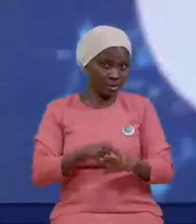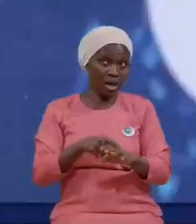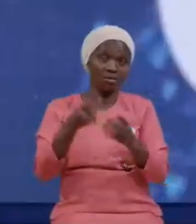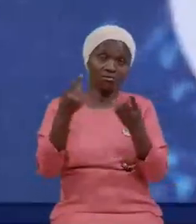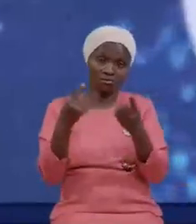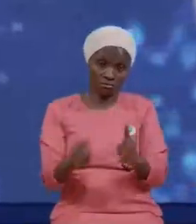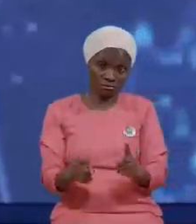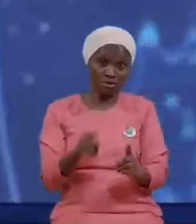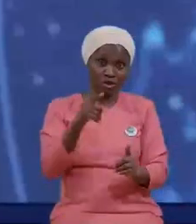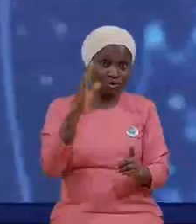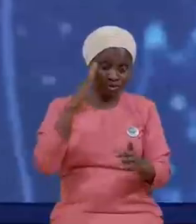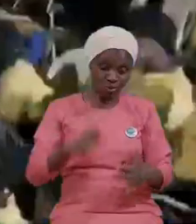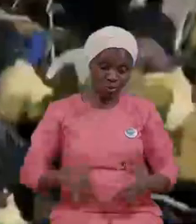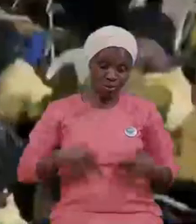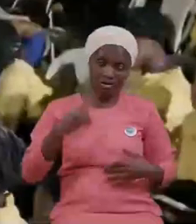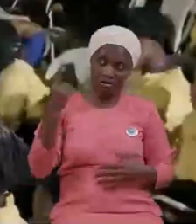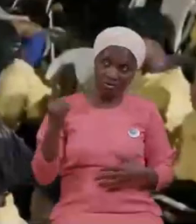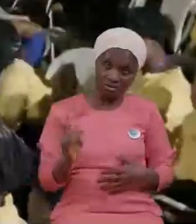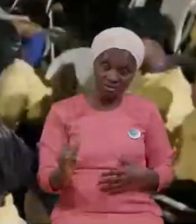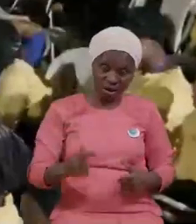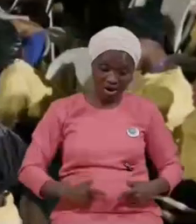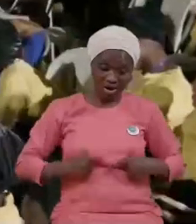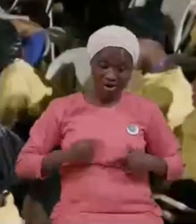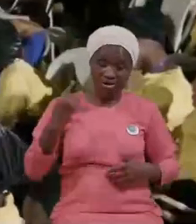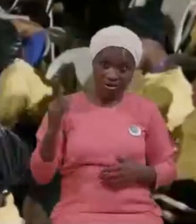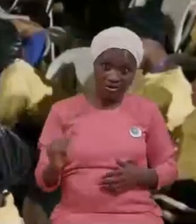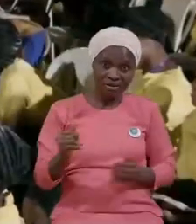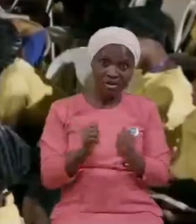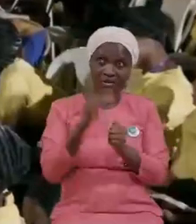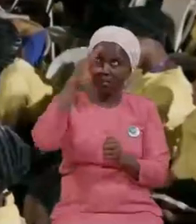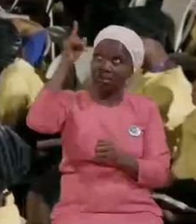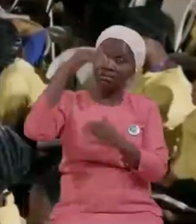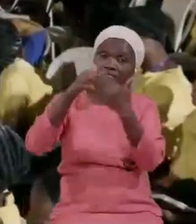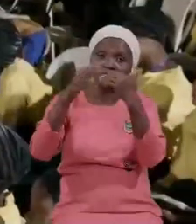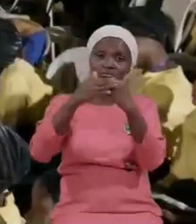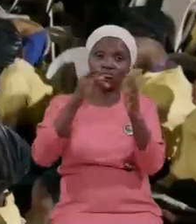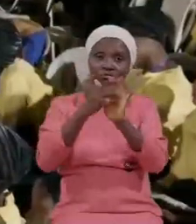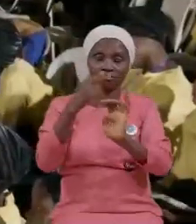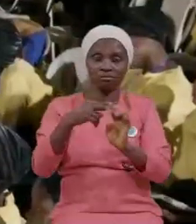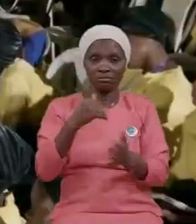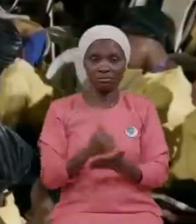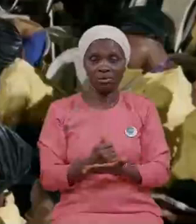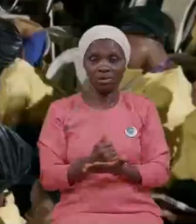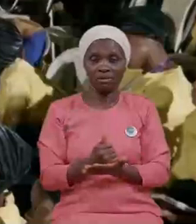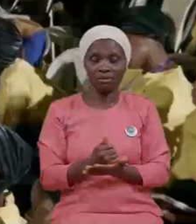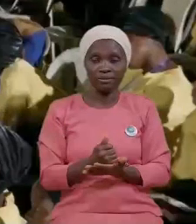Et Dieu te fera quitter ce monde quand le moment viendra de vivre au ciel.